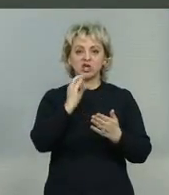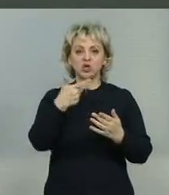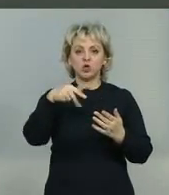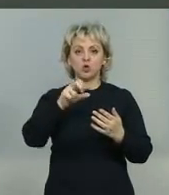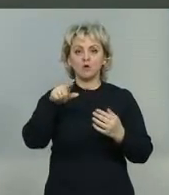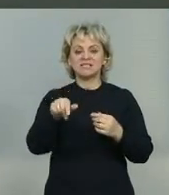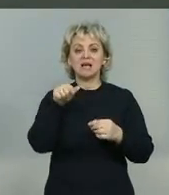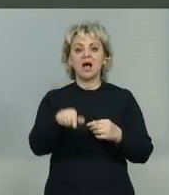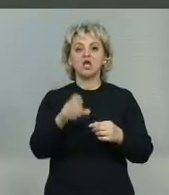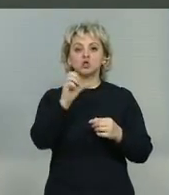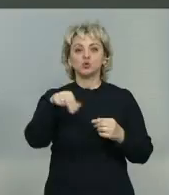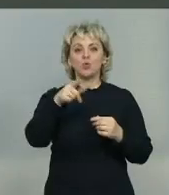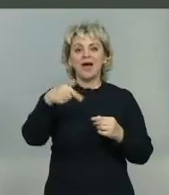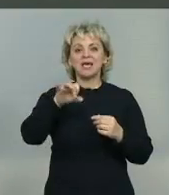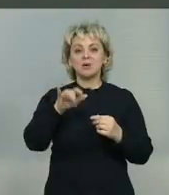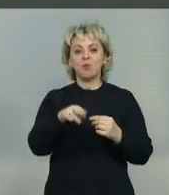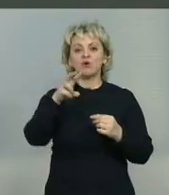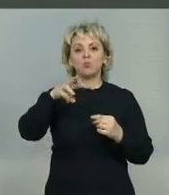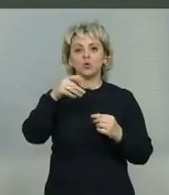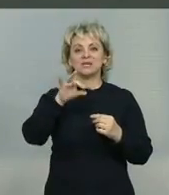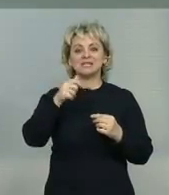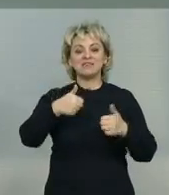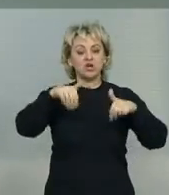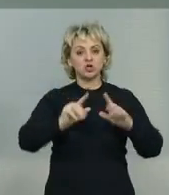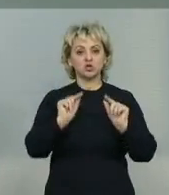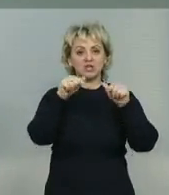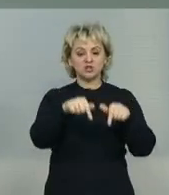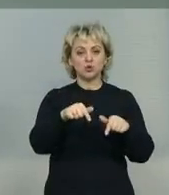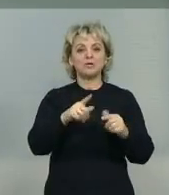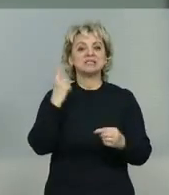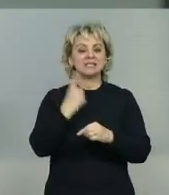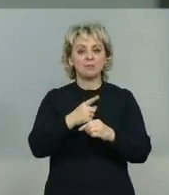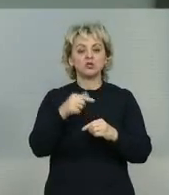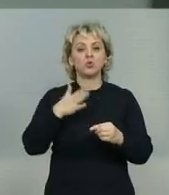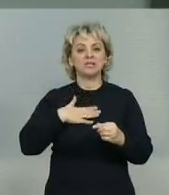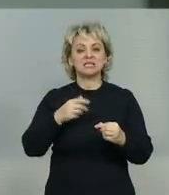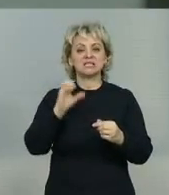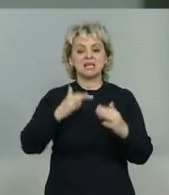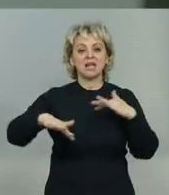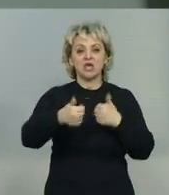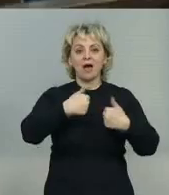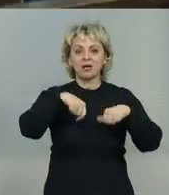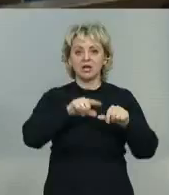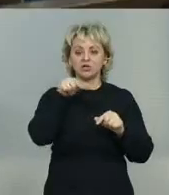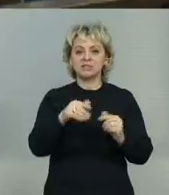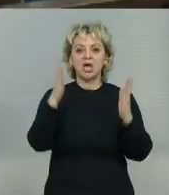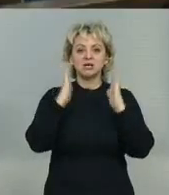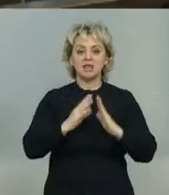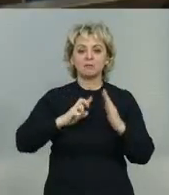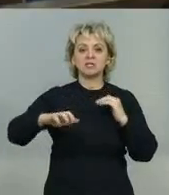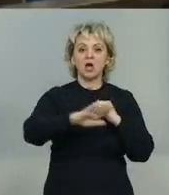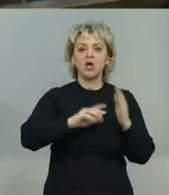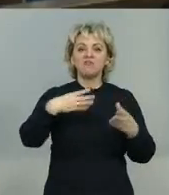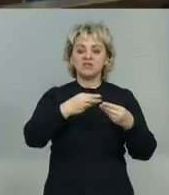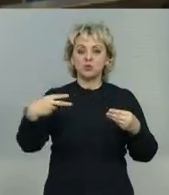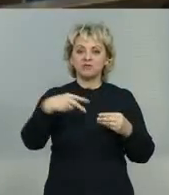игиловцы. Адам Сугаипов и Юни Мурдиев решили вступить в ряды запрещенной у нас в стране организации «Исламское государство»